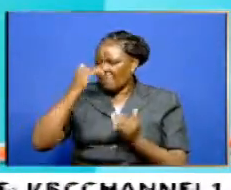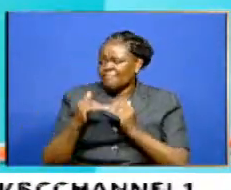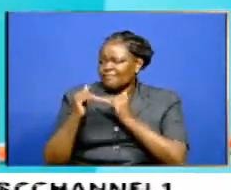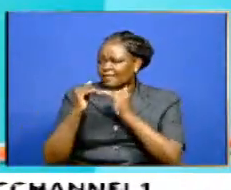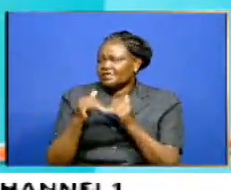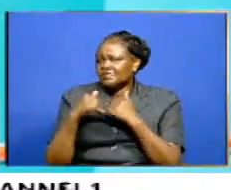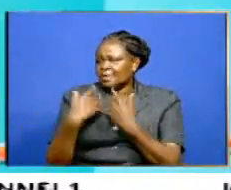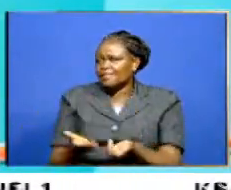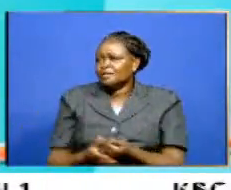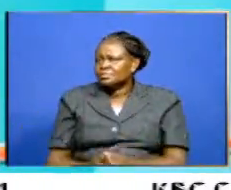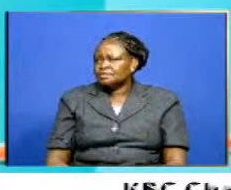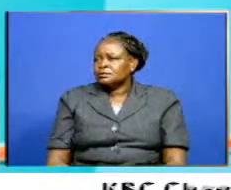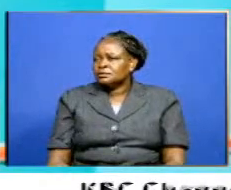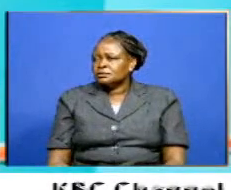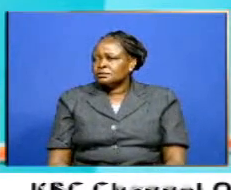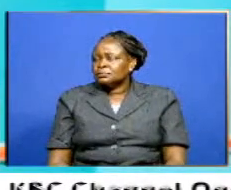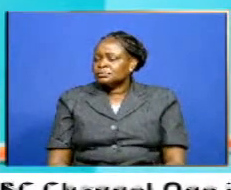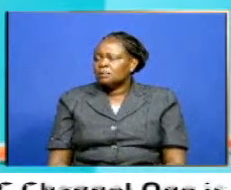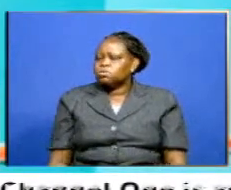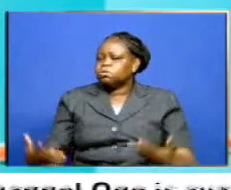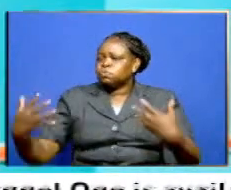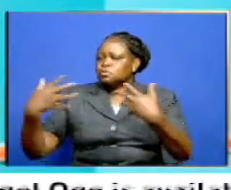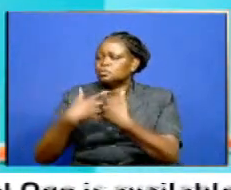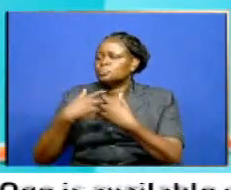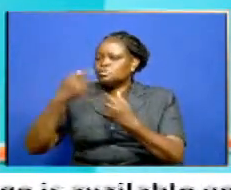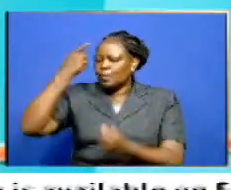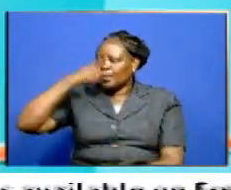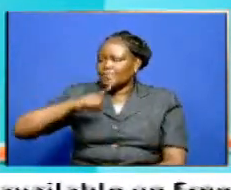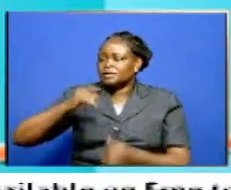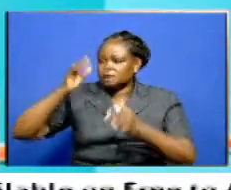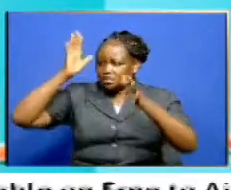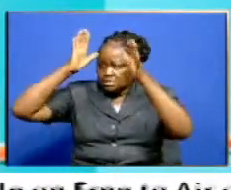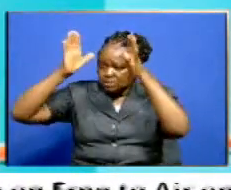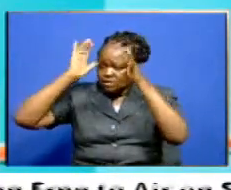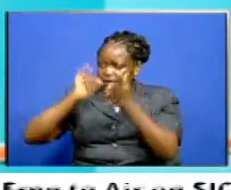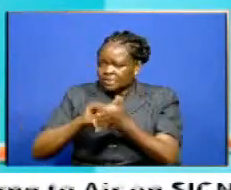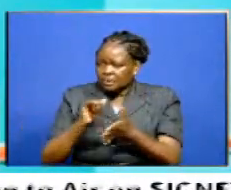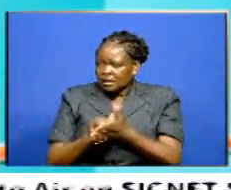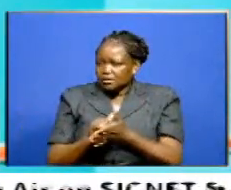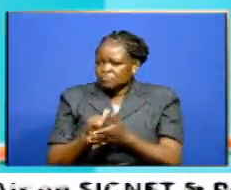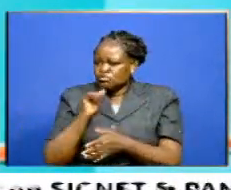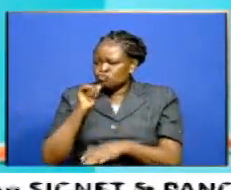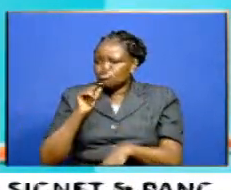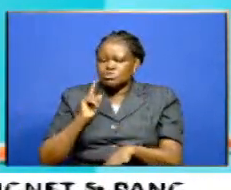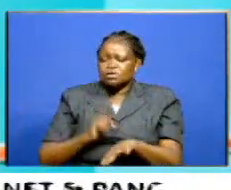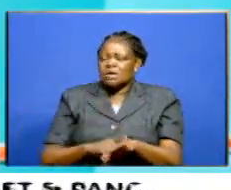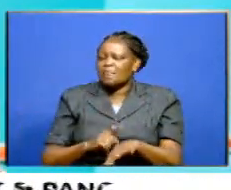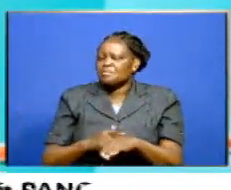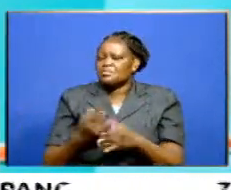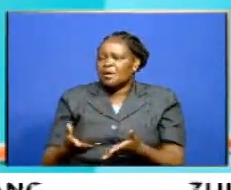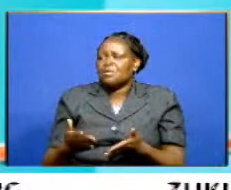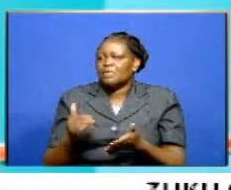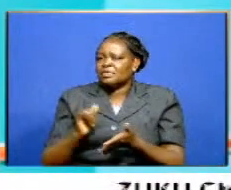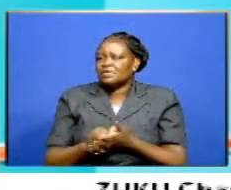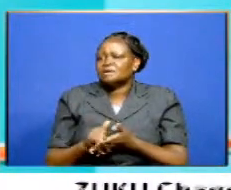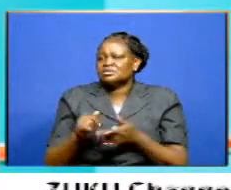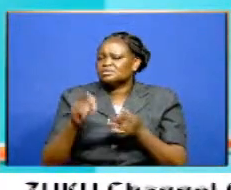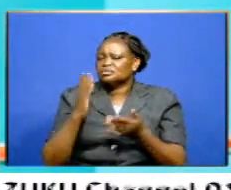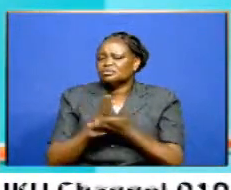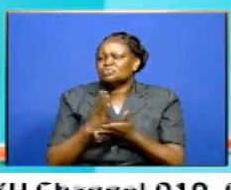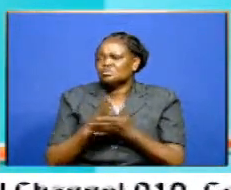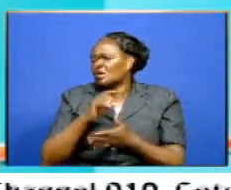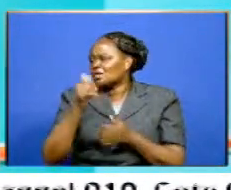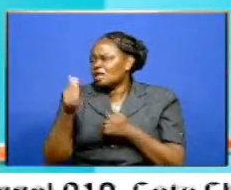of harmonizing policy initiatives, so that isikuwe tu wakati huu. Na umeona kwamba hata vyuo vya